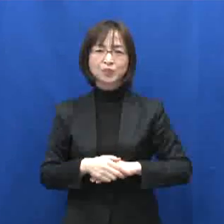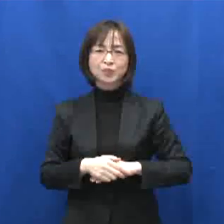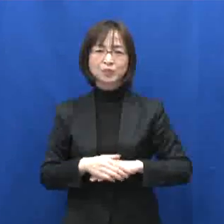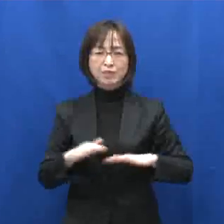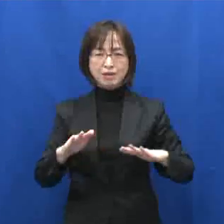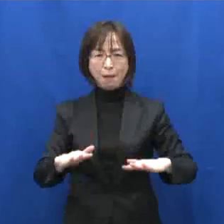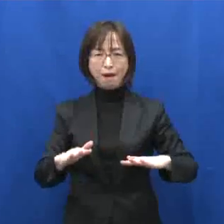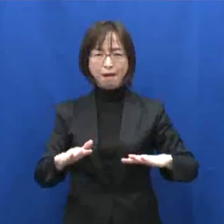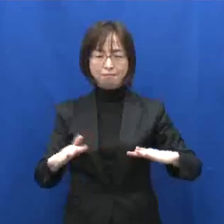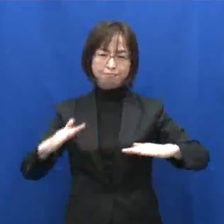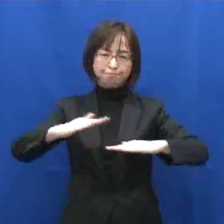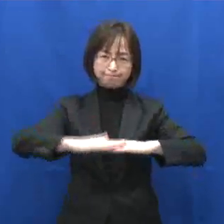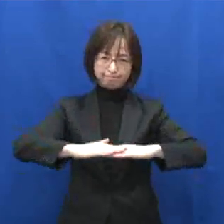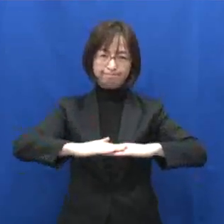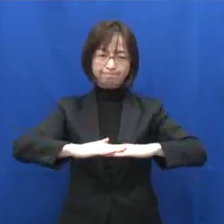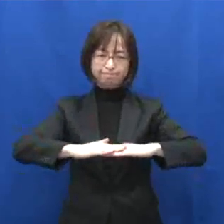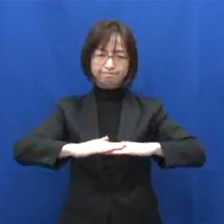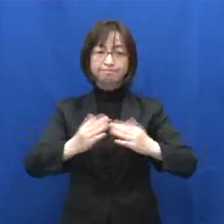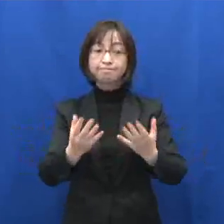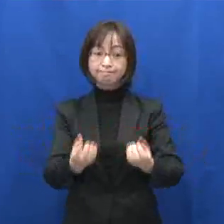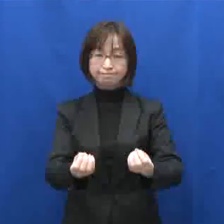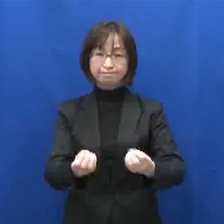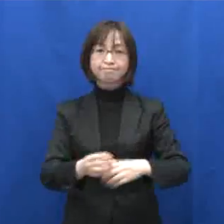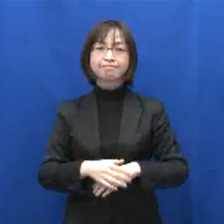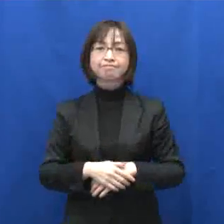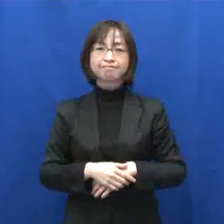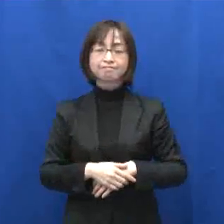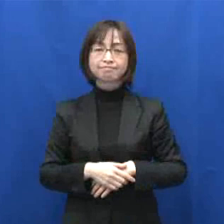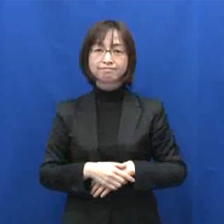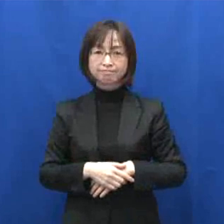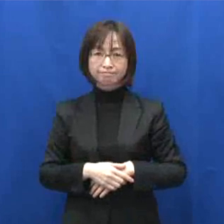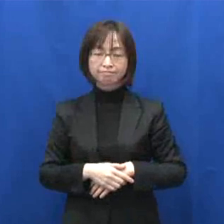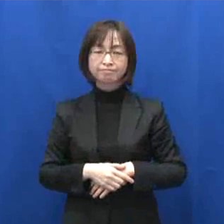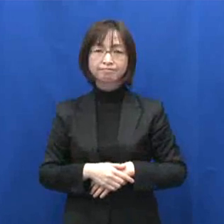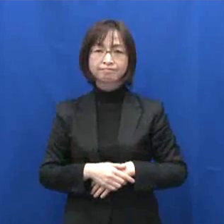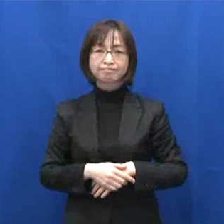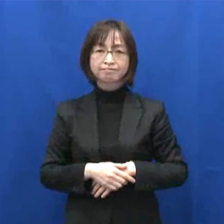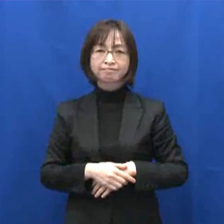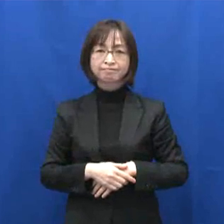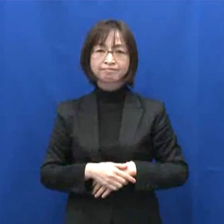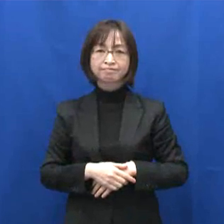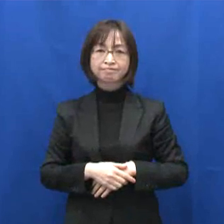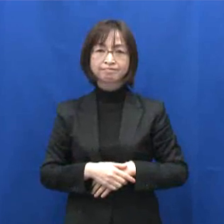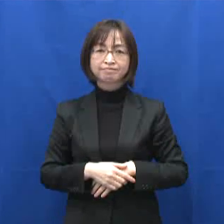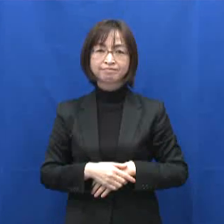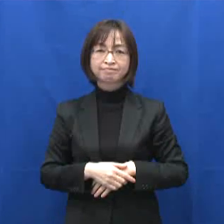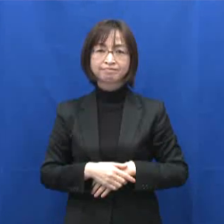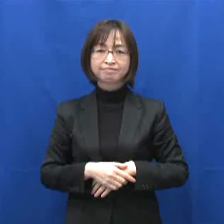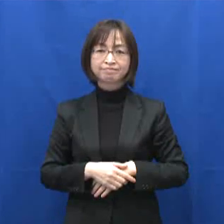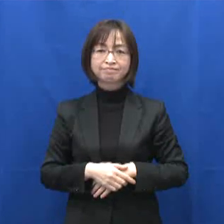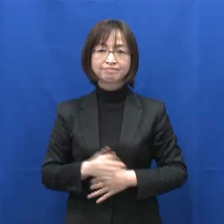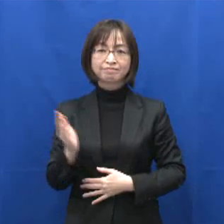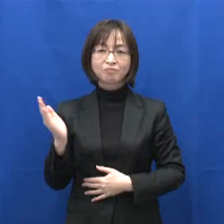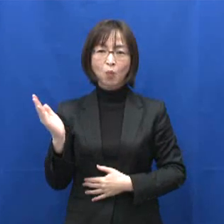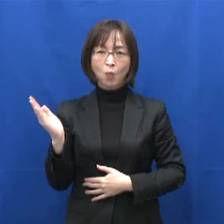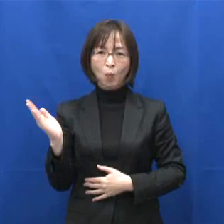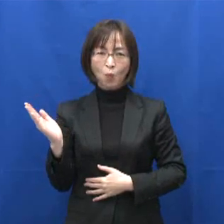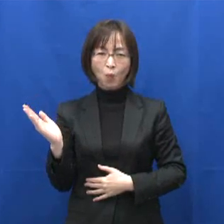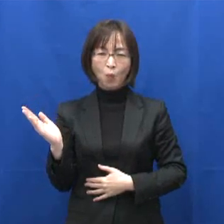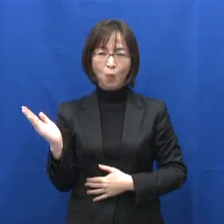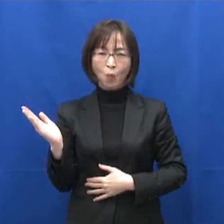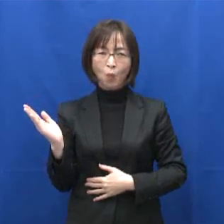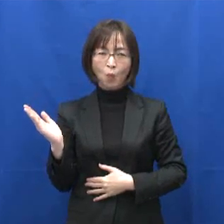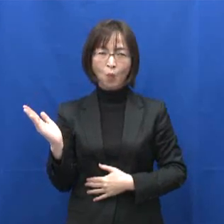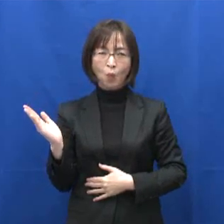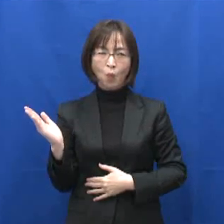折り込んで入れてみました、はい、そうしますとこんな感じで、 もう